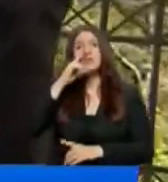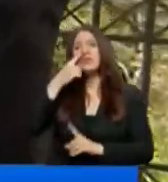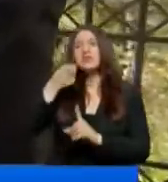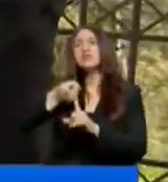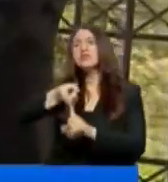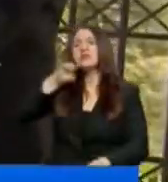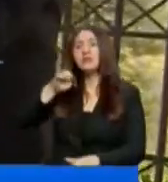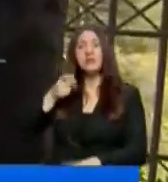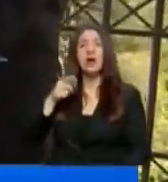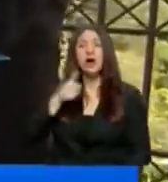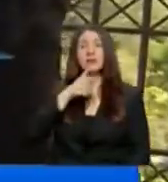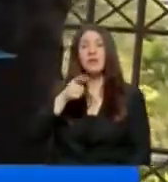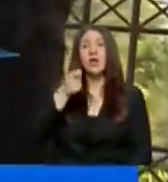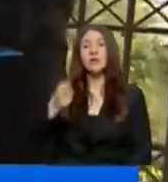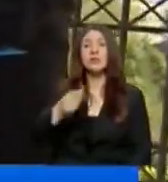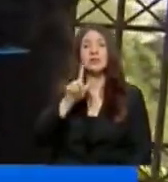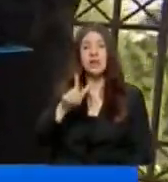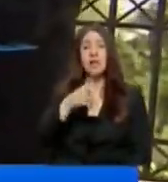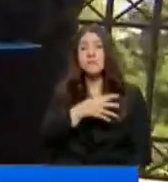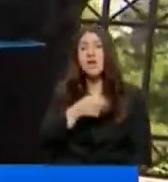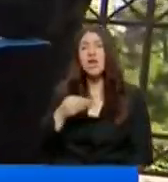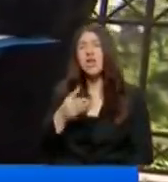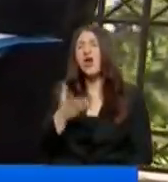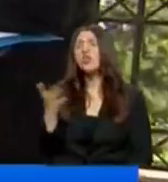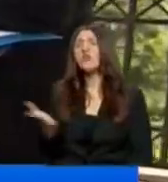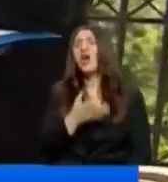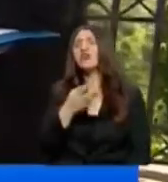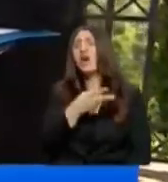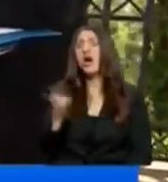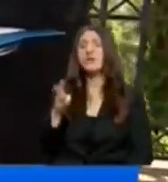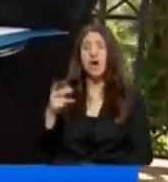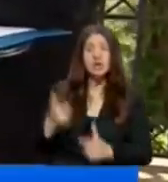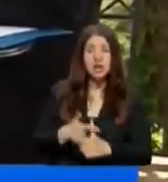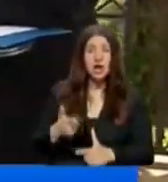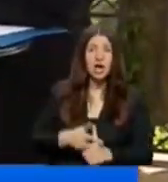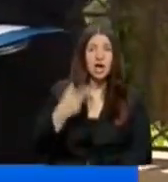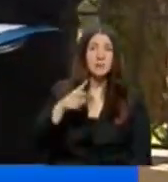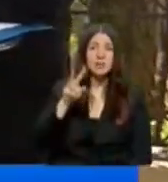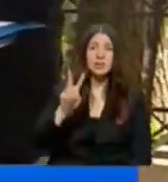getiriyorsun. Adamın sana ödemesi gereken milyonlarca avroluk kirayı